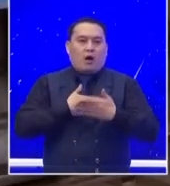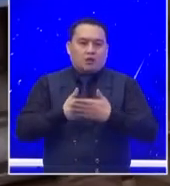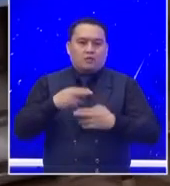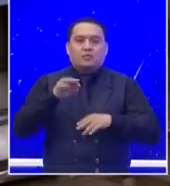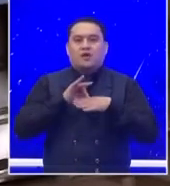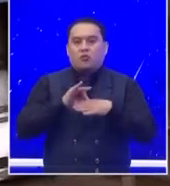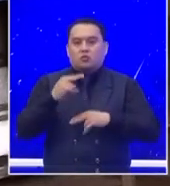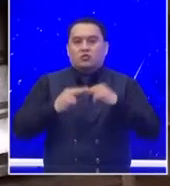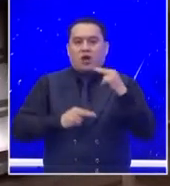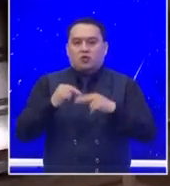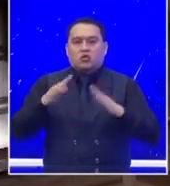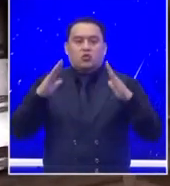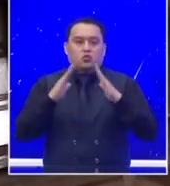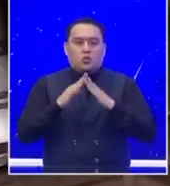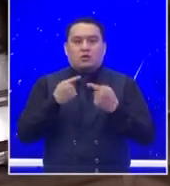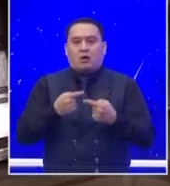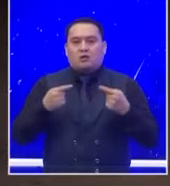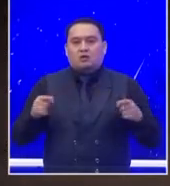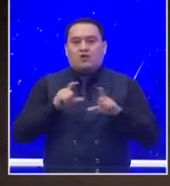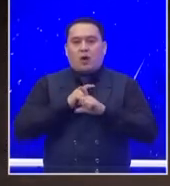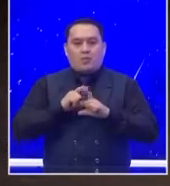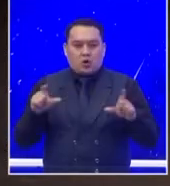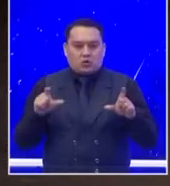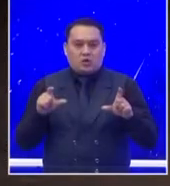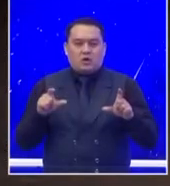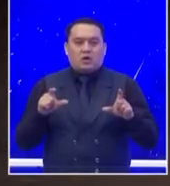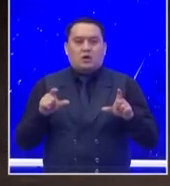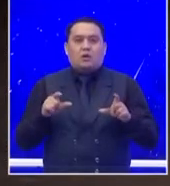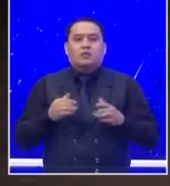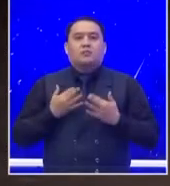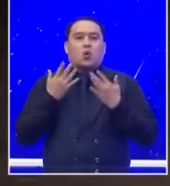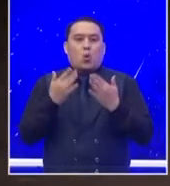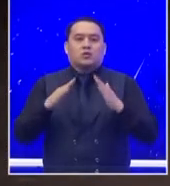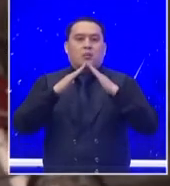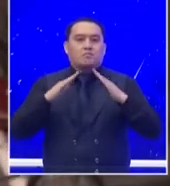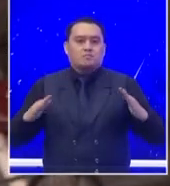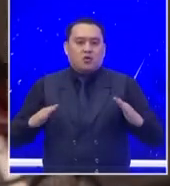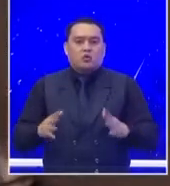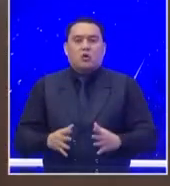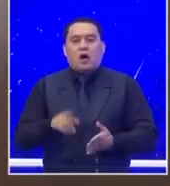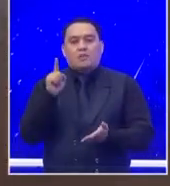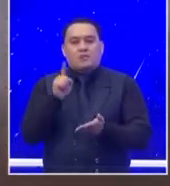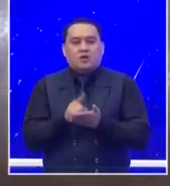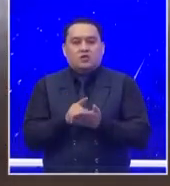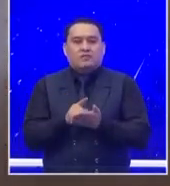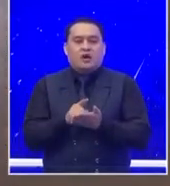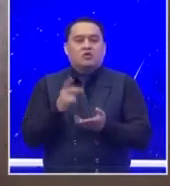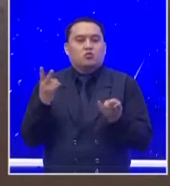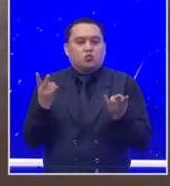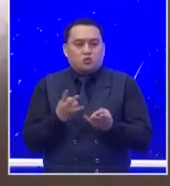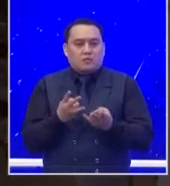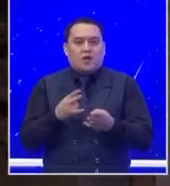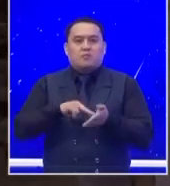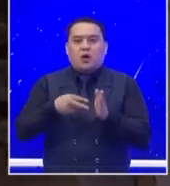ведется строительство жилья и различных объектов. Как следствие, спрос на кровельные материалы должен быть. К осуществлению